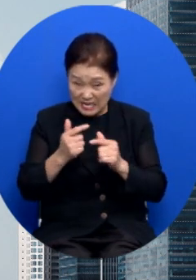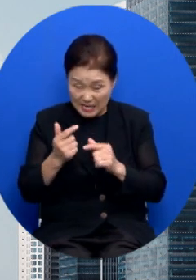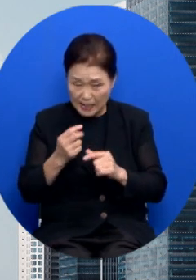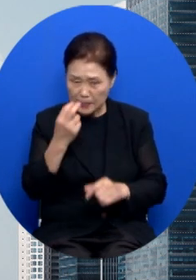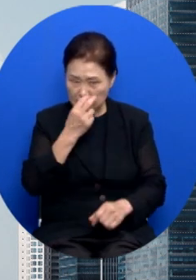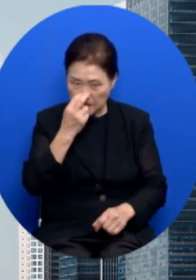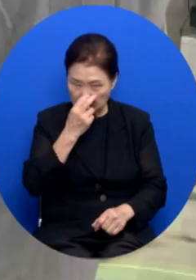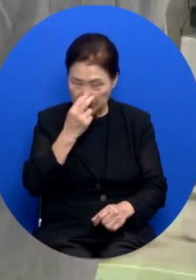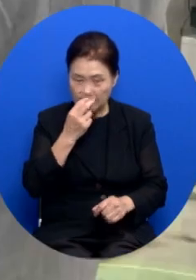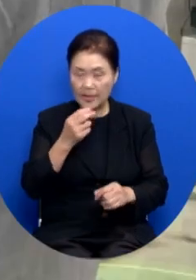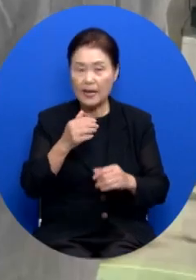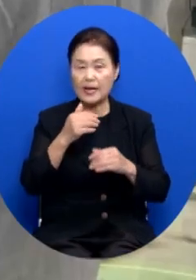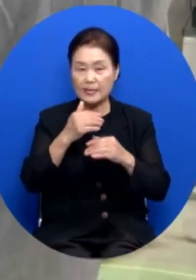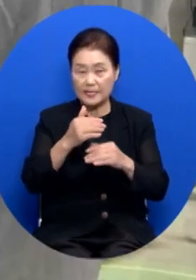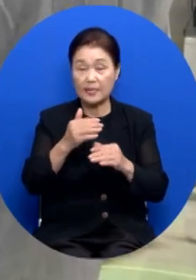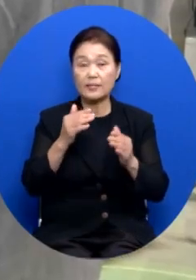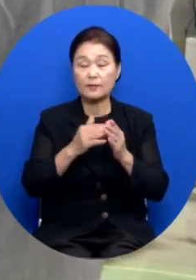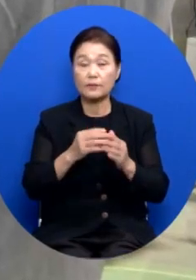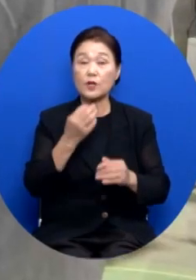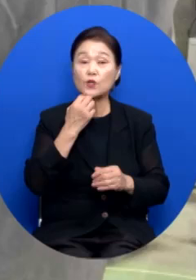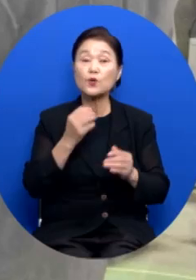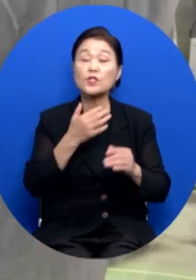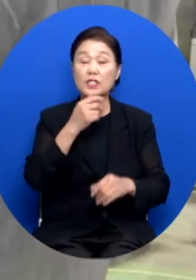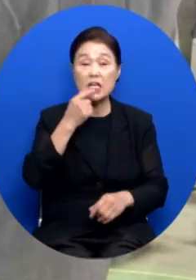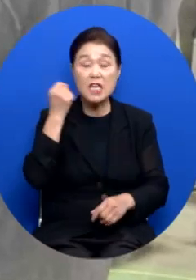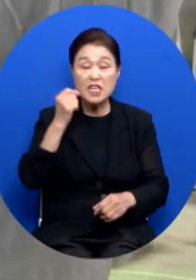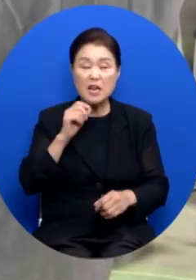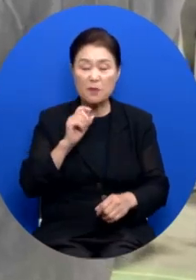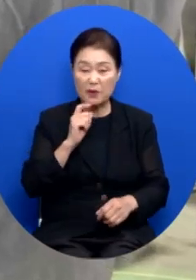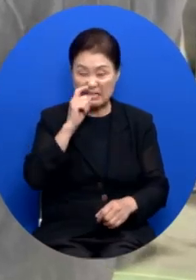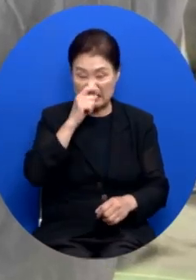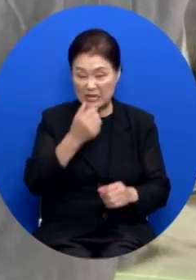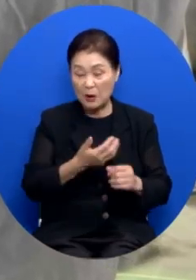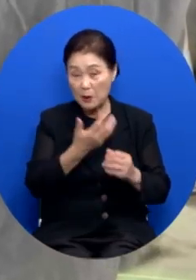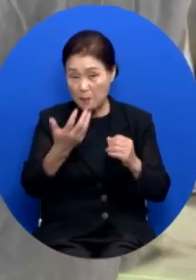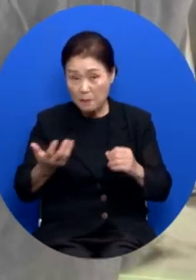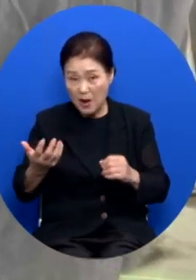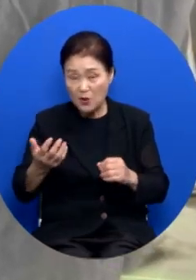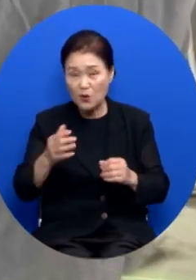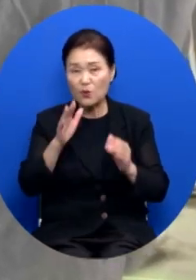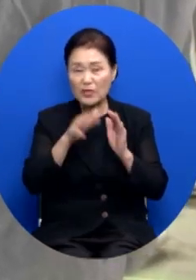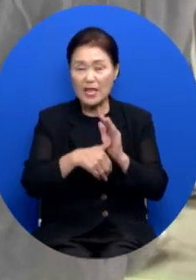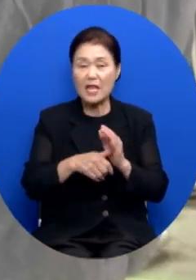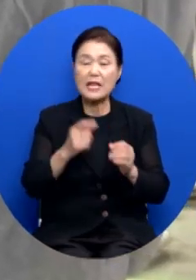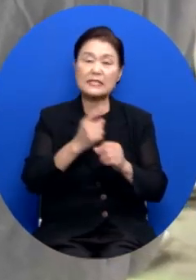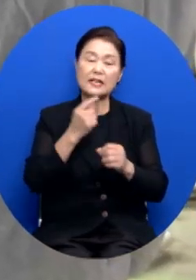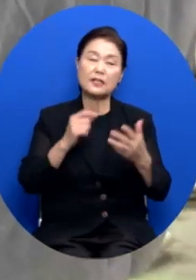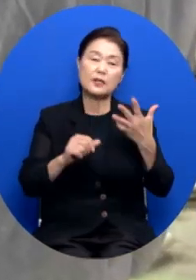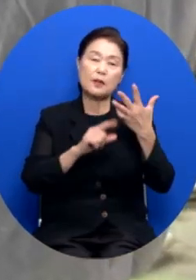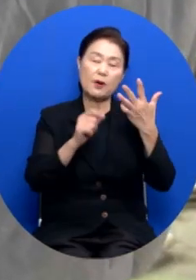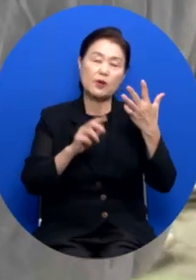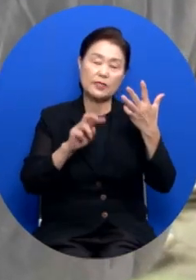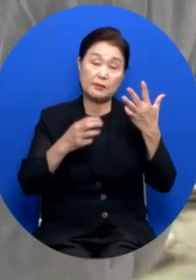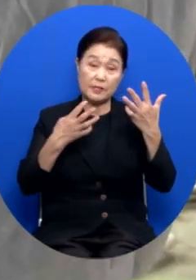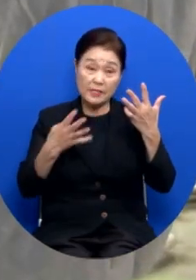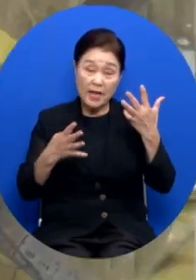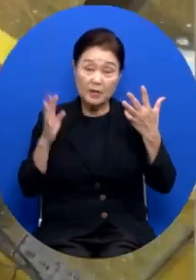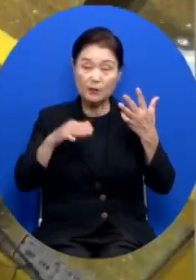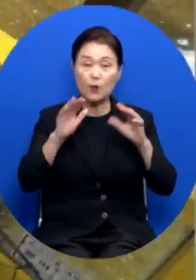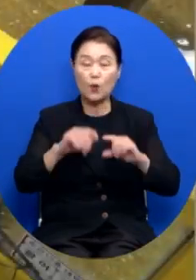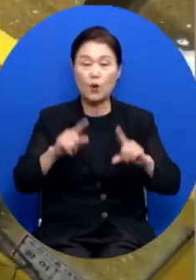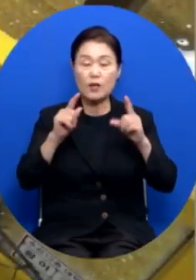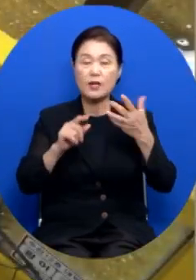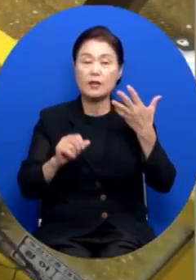진행했습니다. 서울시는 일본 후쿠시마 원전 오염수 방류 시점인 지난해 8월 24일부터 올해